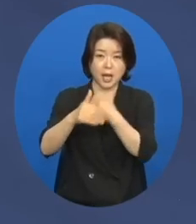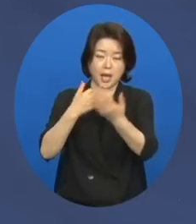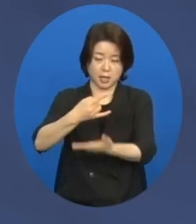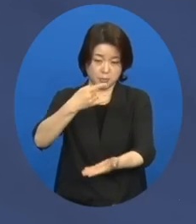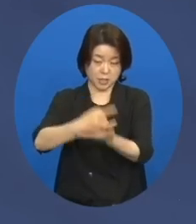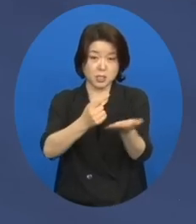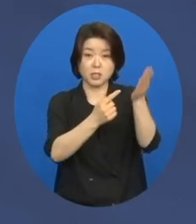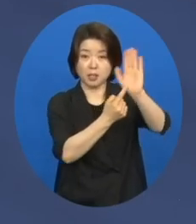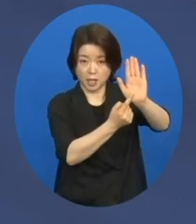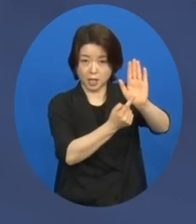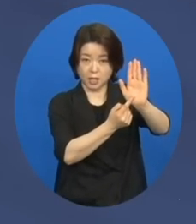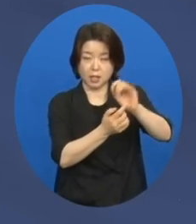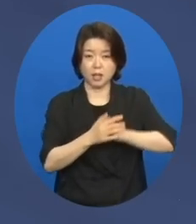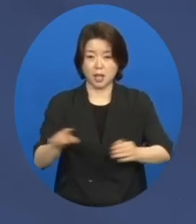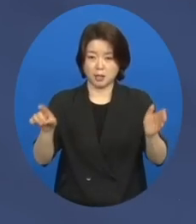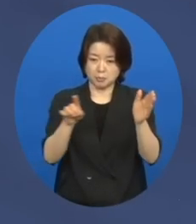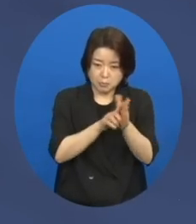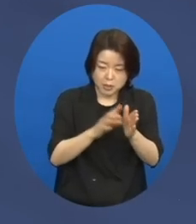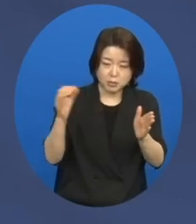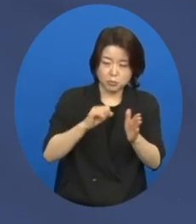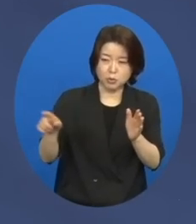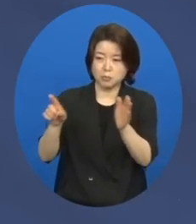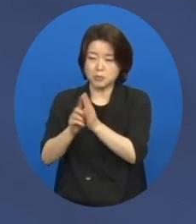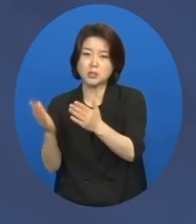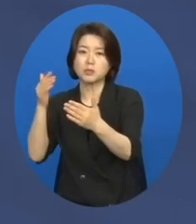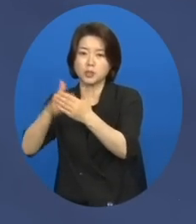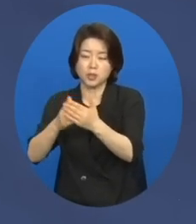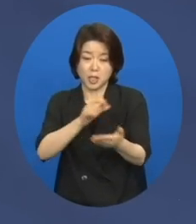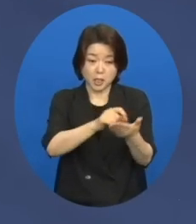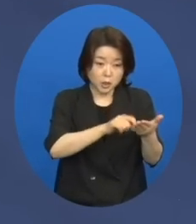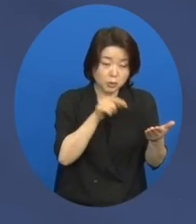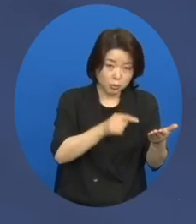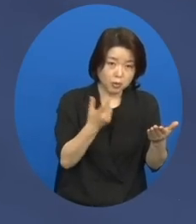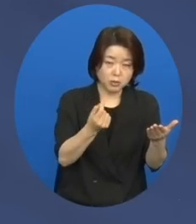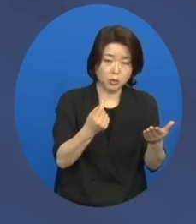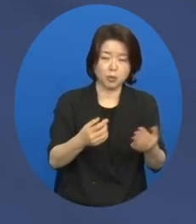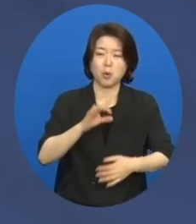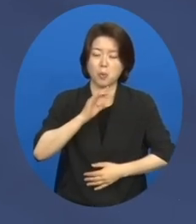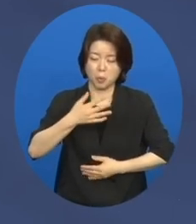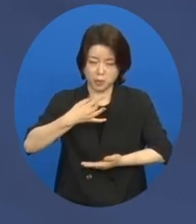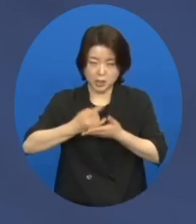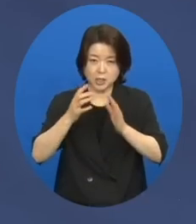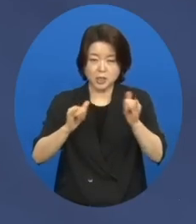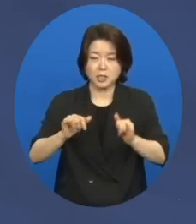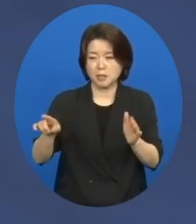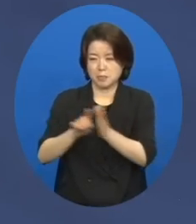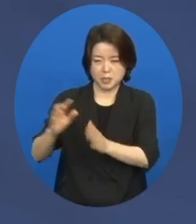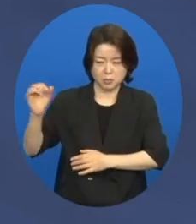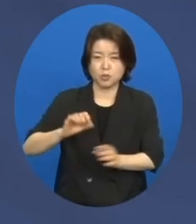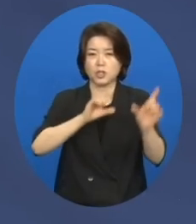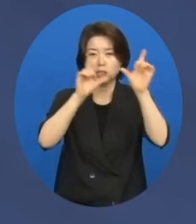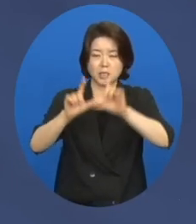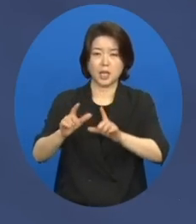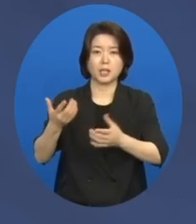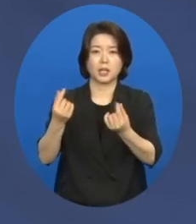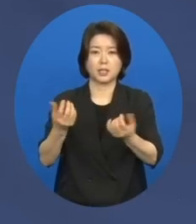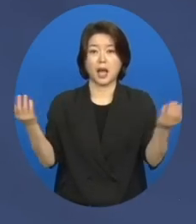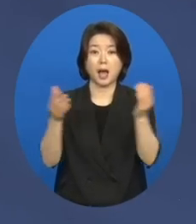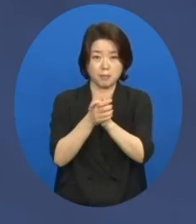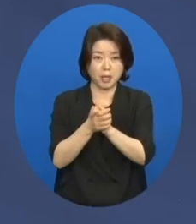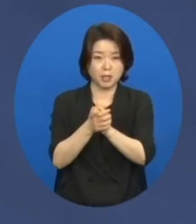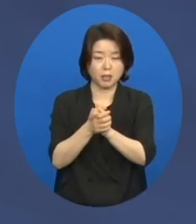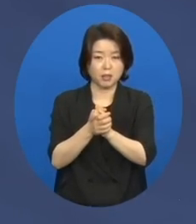의가 나타나서 믿음으로 믿음에 이르게 하나니 기록된 바 오직 의는 믿음으로 말미암아 살리람과 같으니라. 아멘.